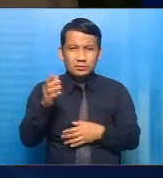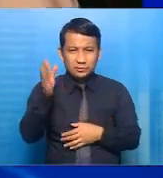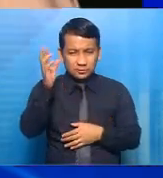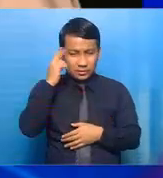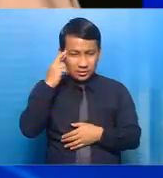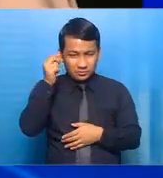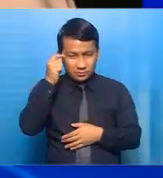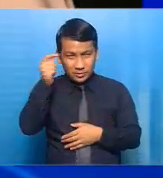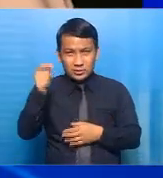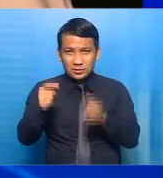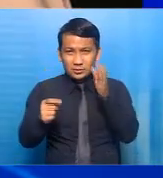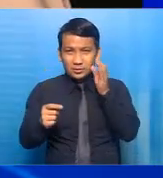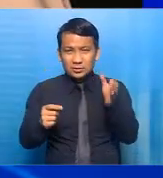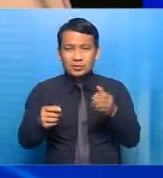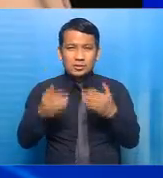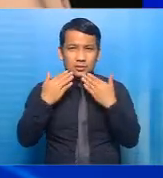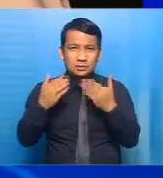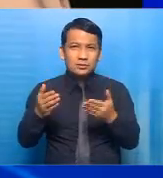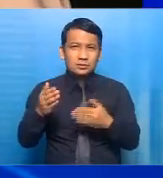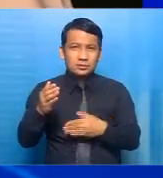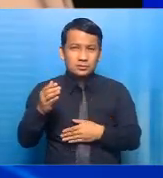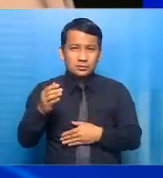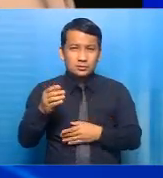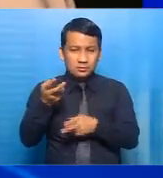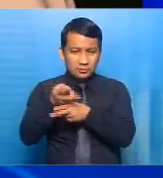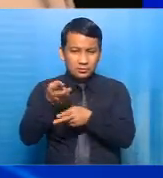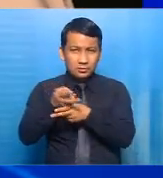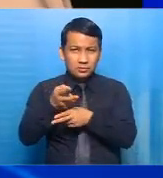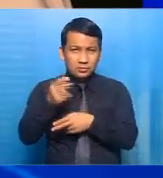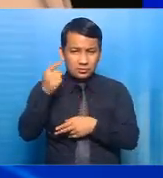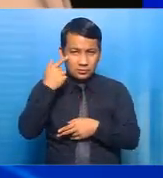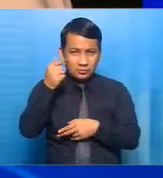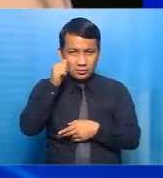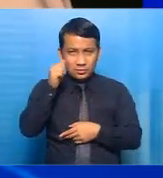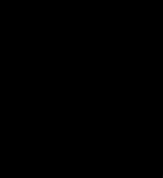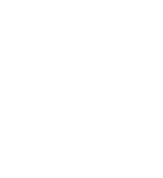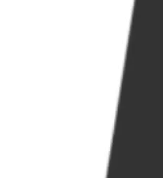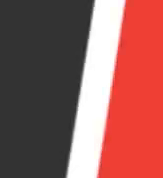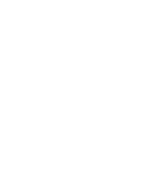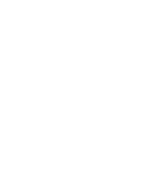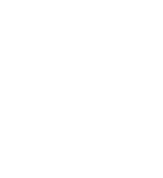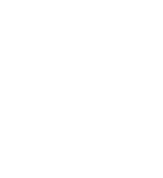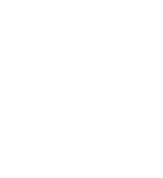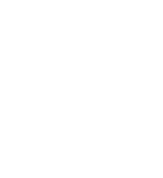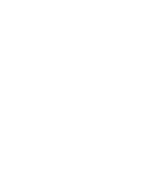Maraming salamat at ingat kayo dyan, Jem Avanseña.